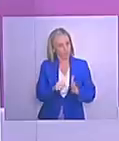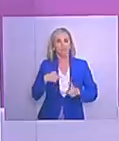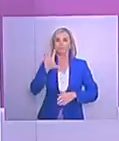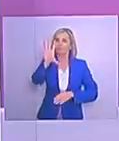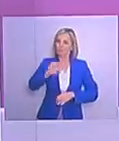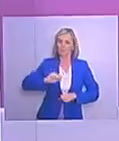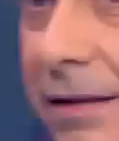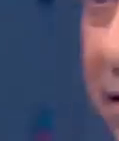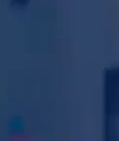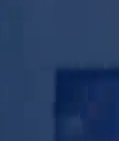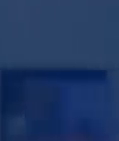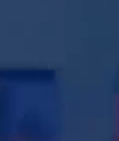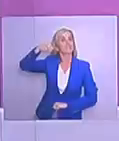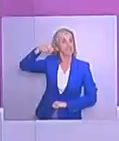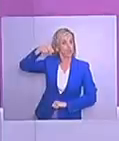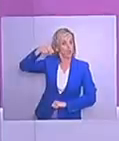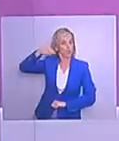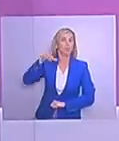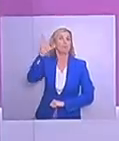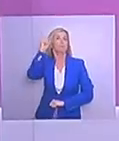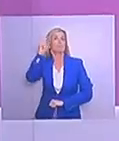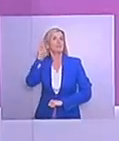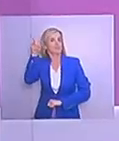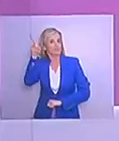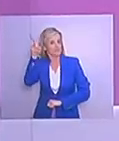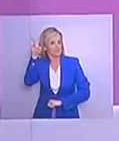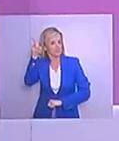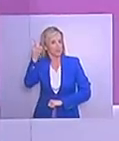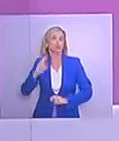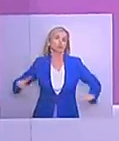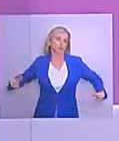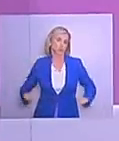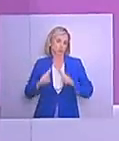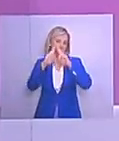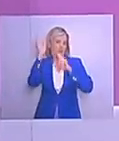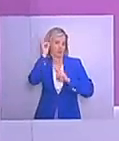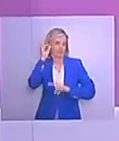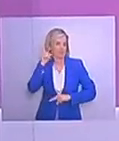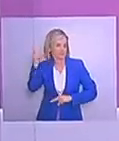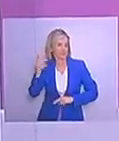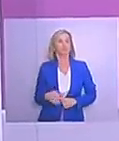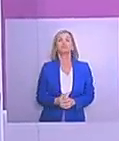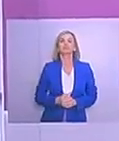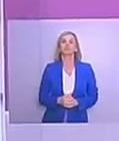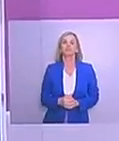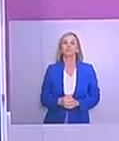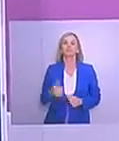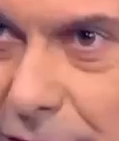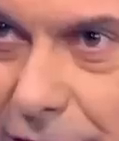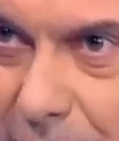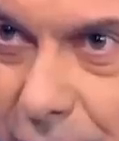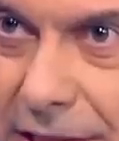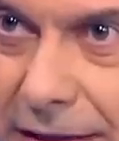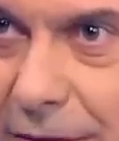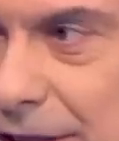ενδεχομένως αύριο να τους φιλοξενήσουμε στην εκπομπή να δώσουν τις δικές τους απαντήσεις. Κυρία Δάλα, πολύ για αυτή τη συνομιλία. Και εγώ σας ευχαριστώ. Να είστε καλά. Γεια σας. Καλά, φουρτούνες έχει και στο κόμμα του